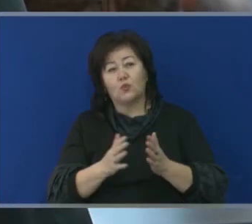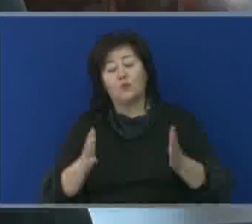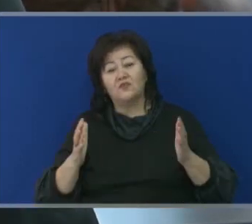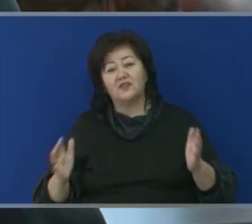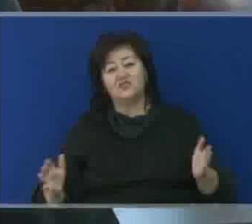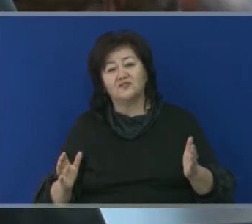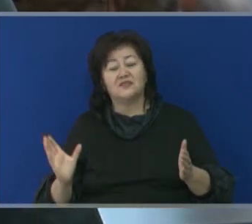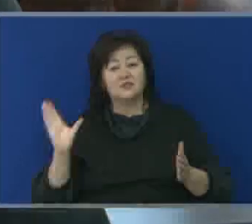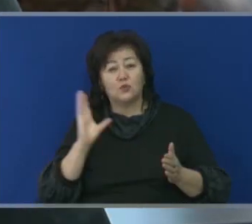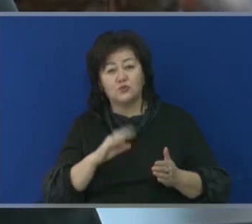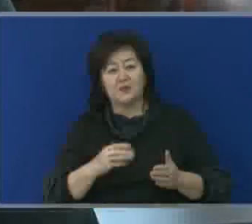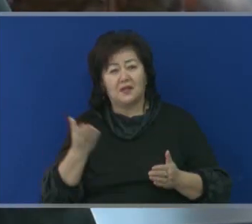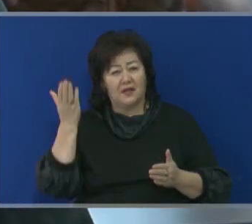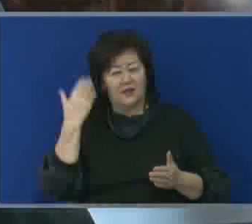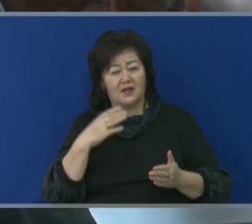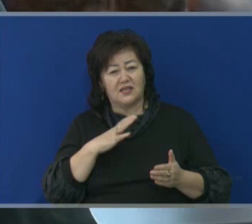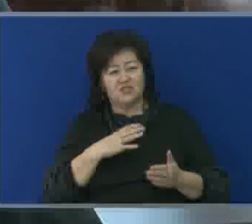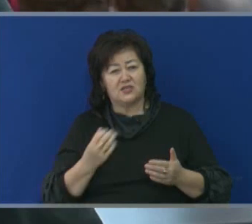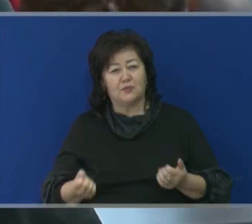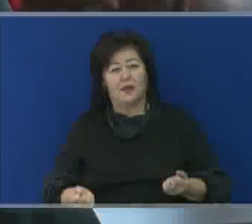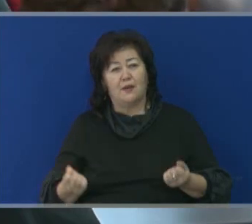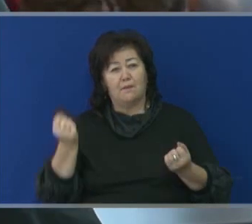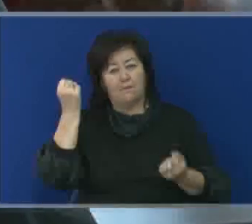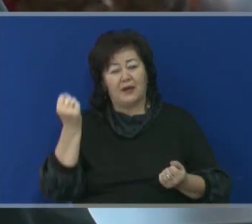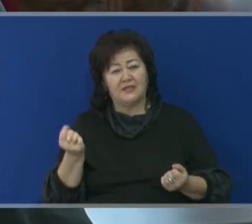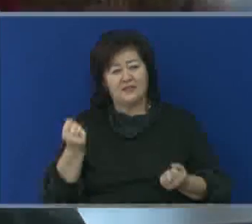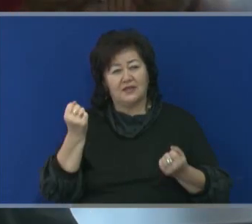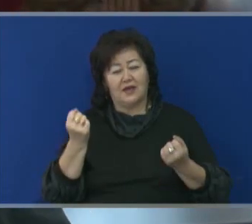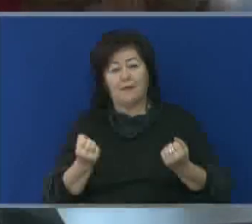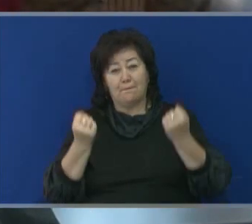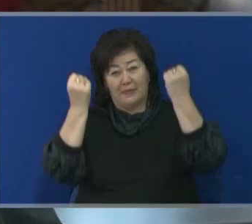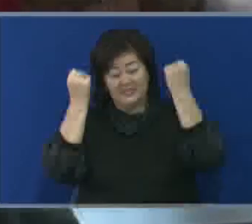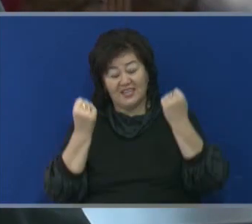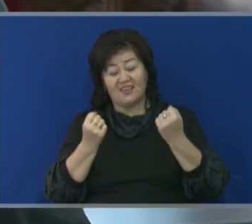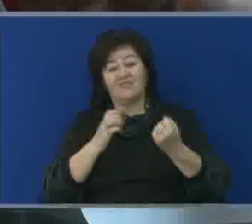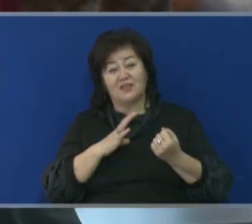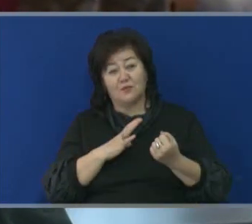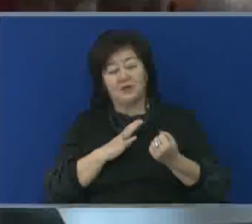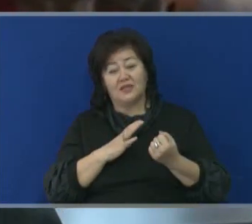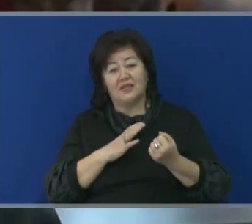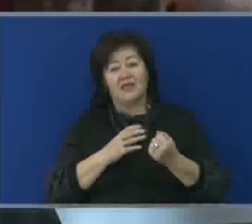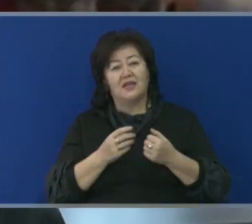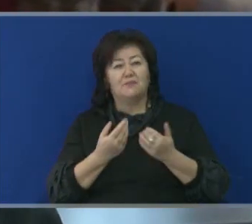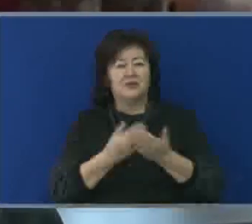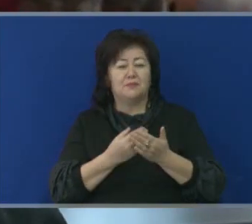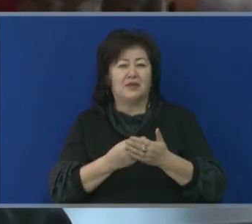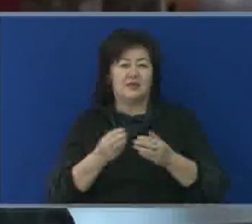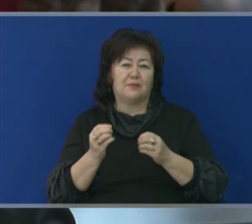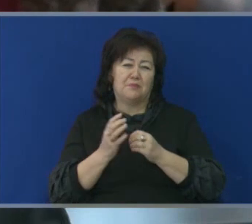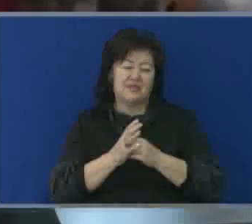результаты. То есть, если раньше были победители, то было, что подтягивание на перекладине было где-то